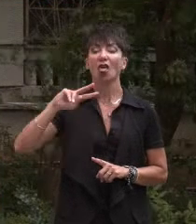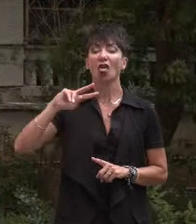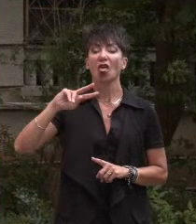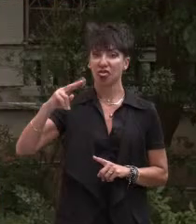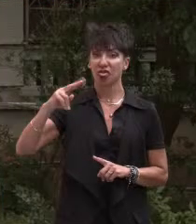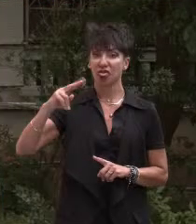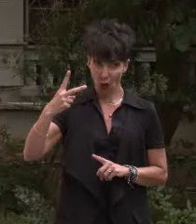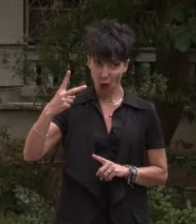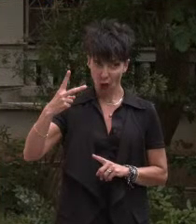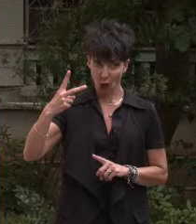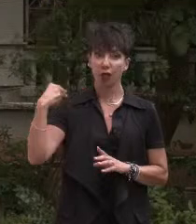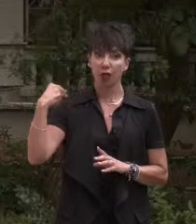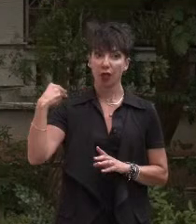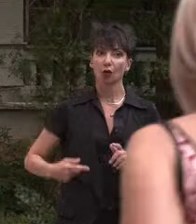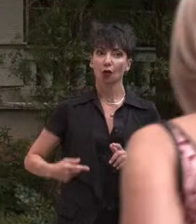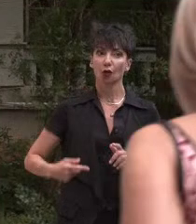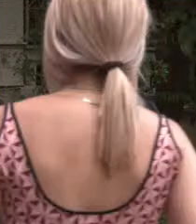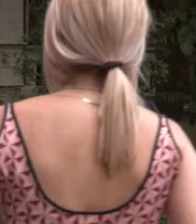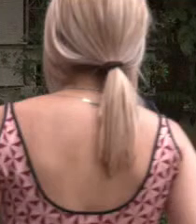Ελένη.